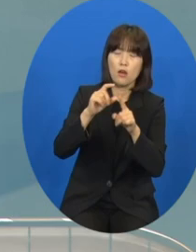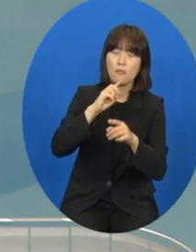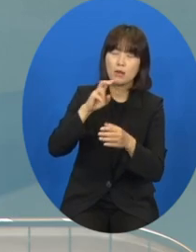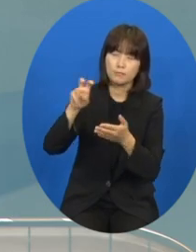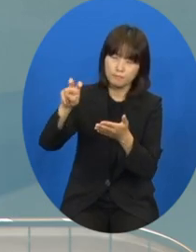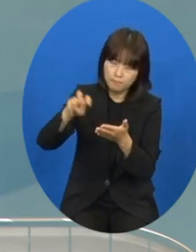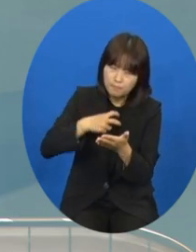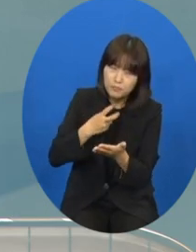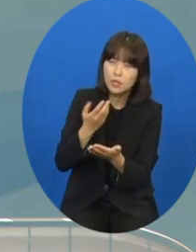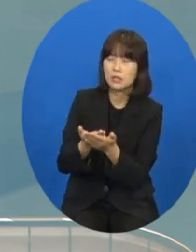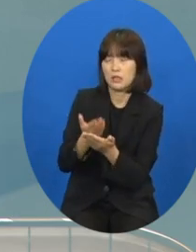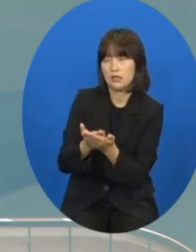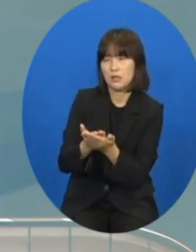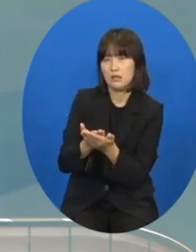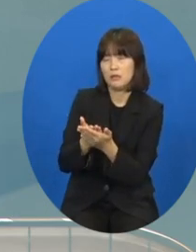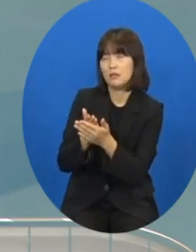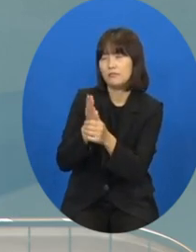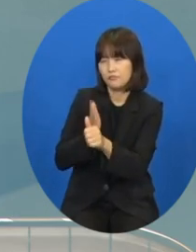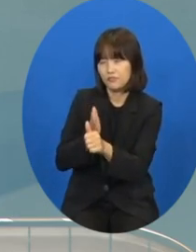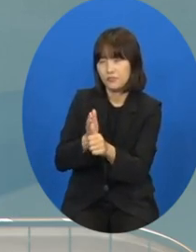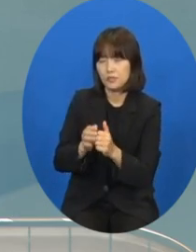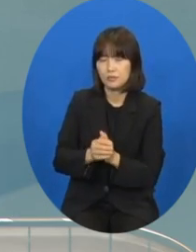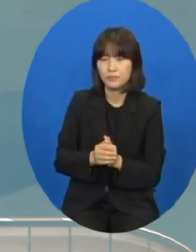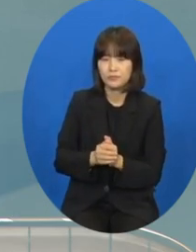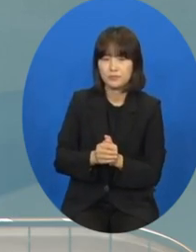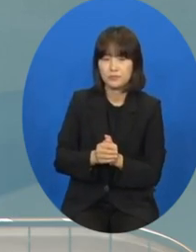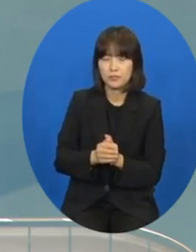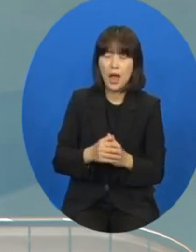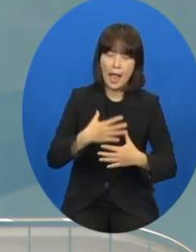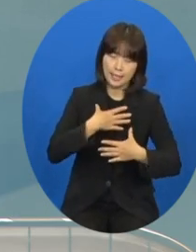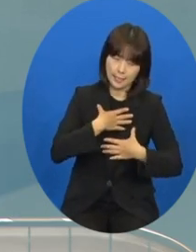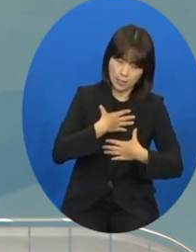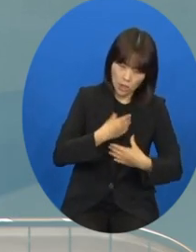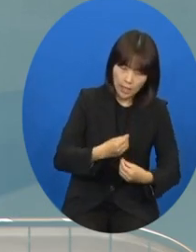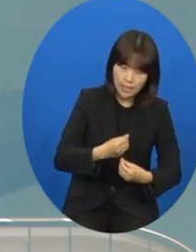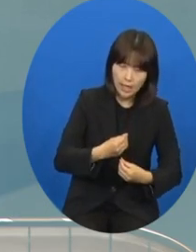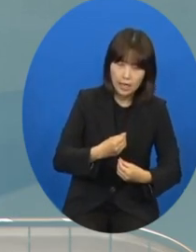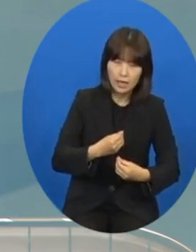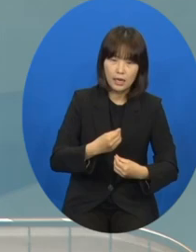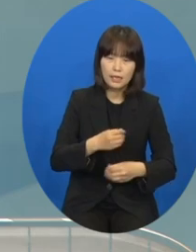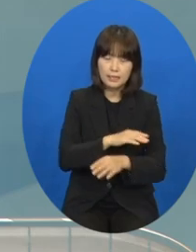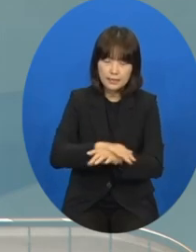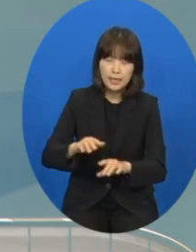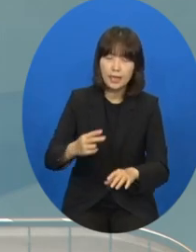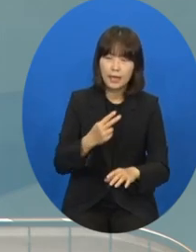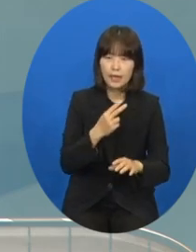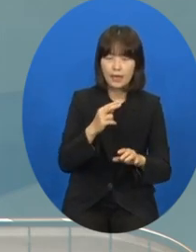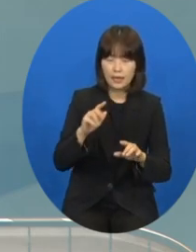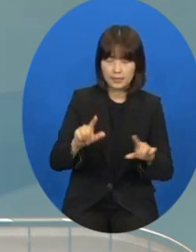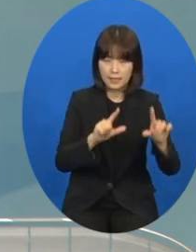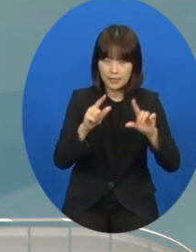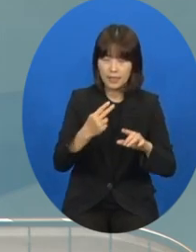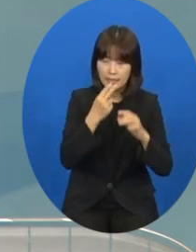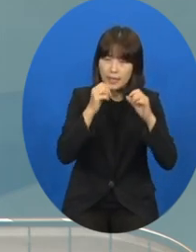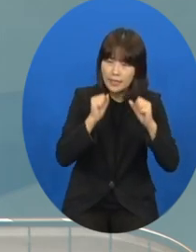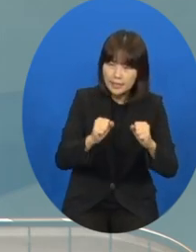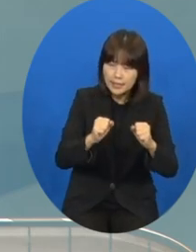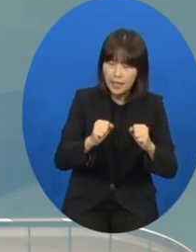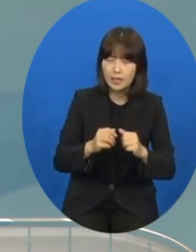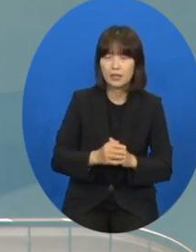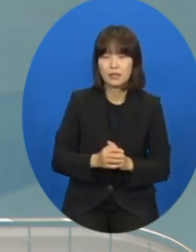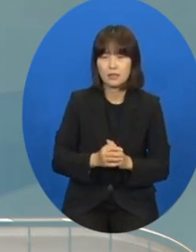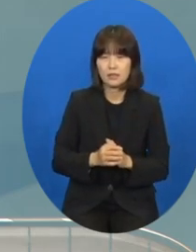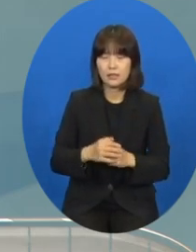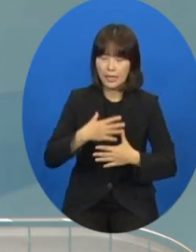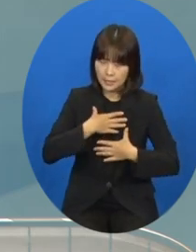하나 해달라. safe, 안전하다, 잘 있다, 살아있다, safe라고 한